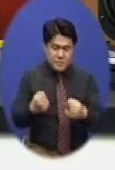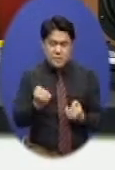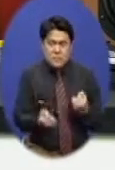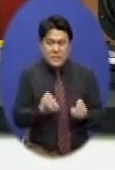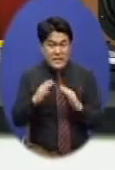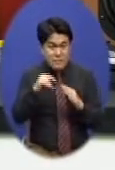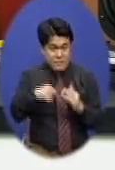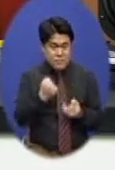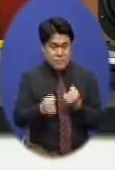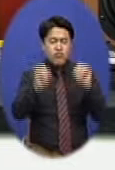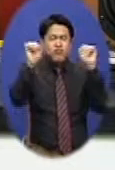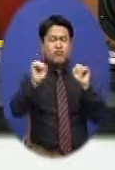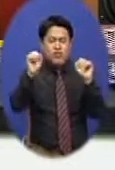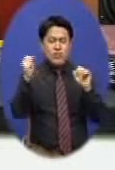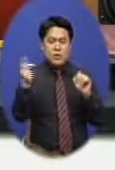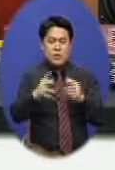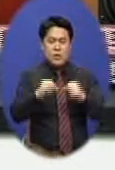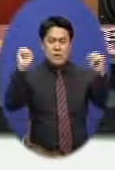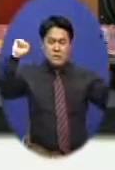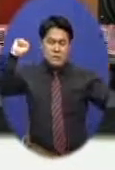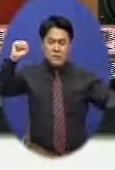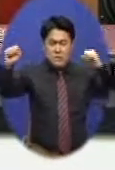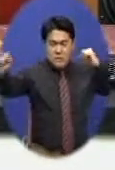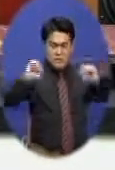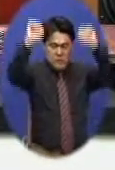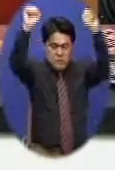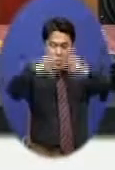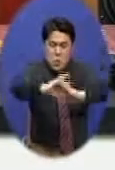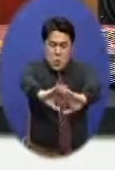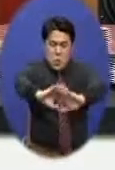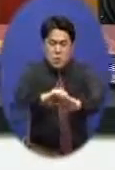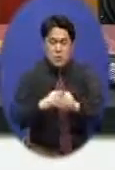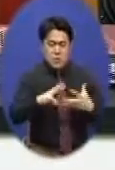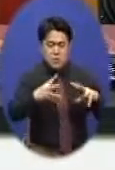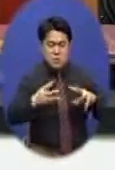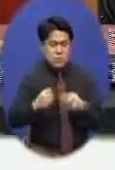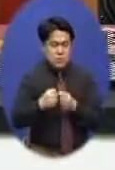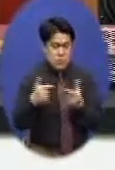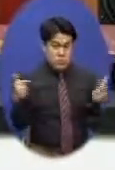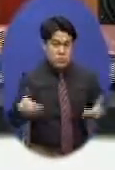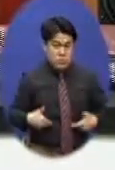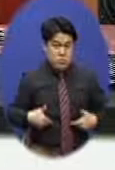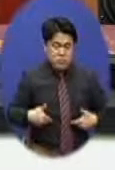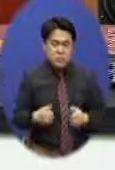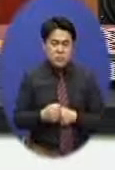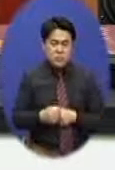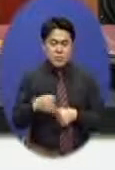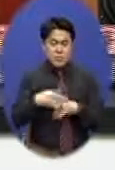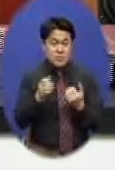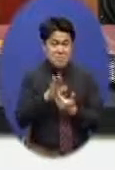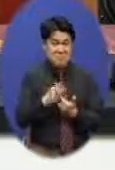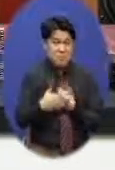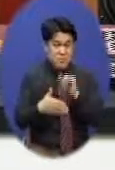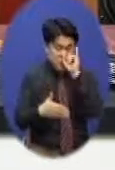네, 그거를 타시거나 네. 아니면 뭐 이렇게 스트레칭 같은 거 이렇게 하셔가지고 네. 근육량을 늘리시는 것도 그래요. 좋고. 오늘의 네. 준비한